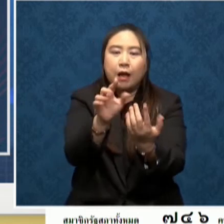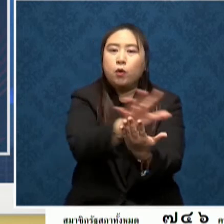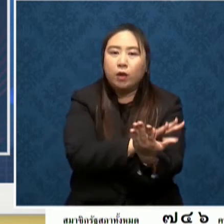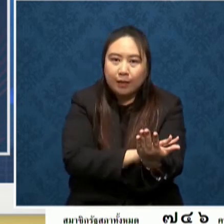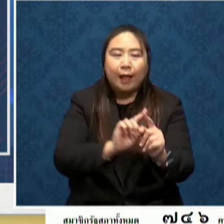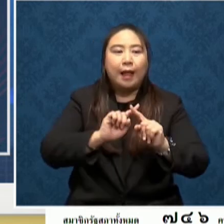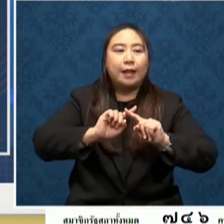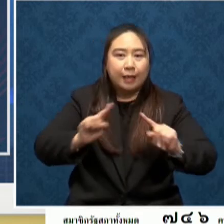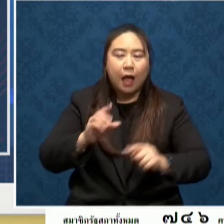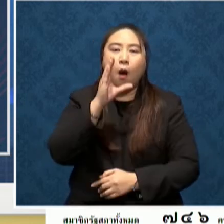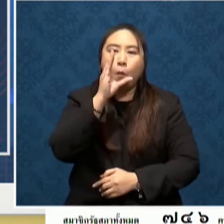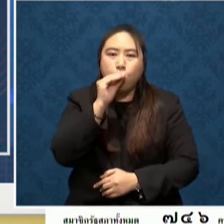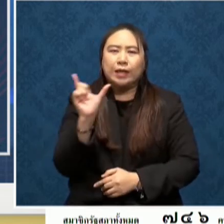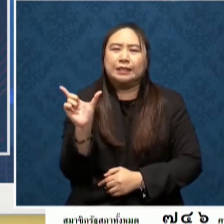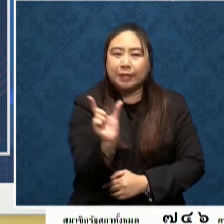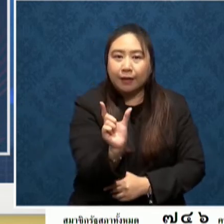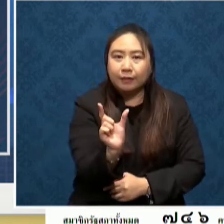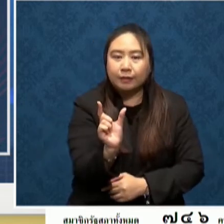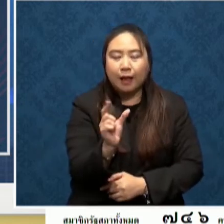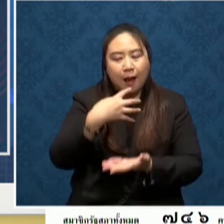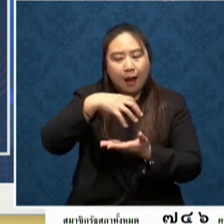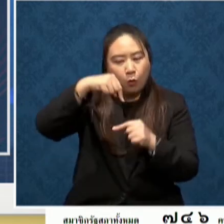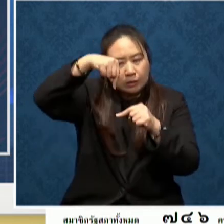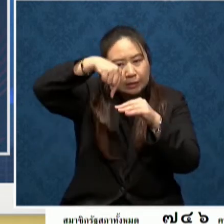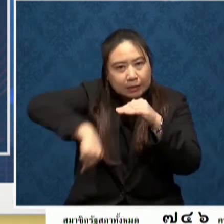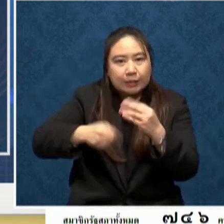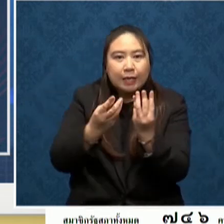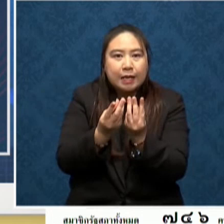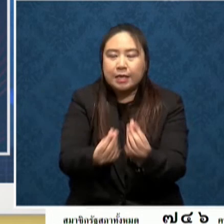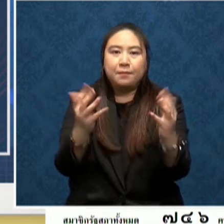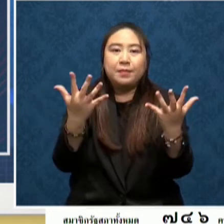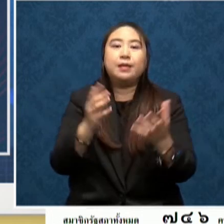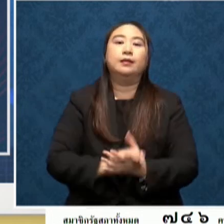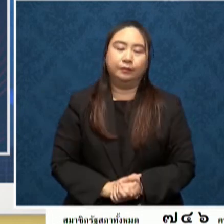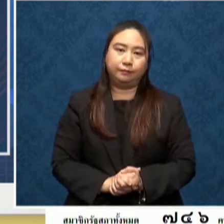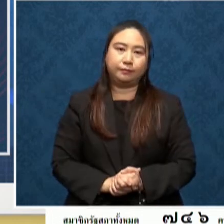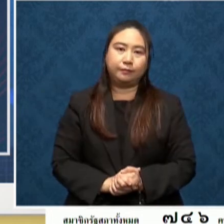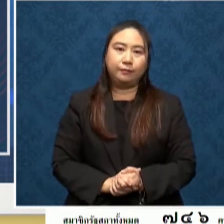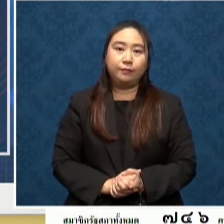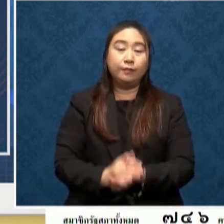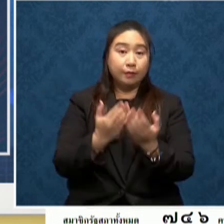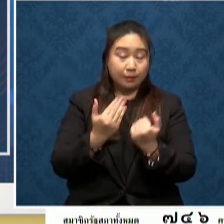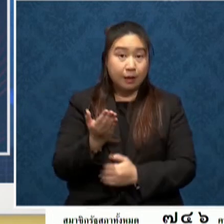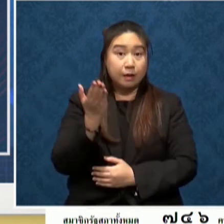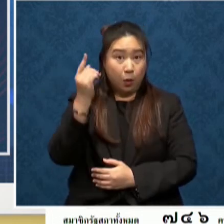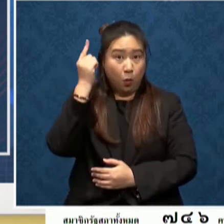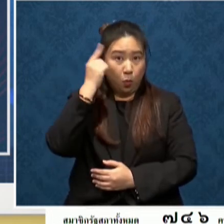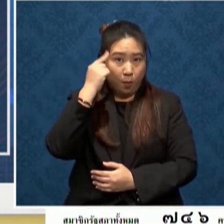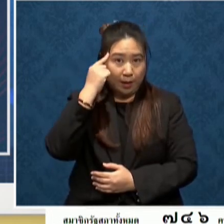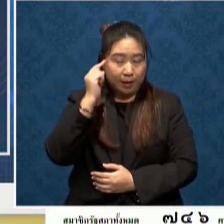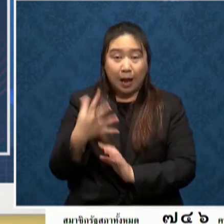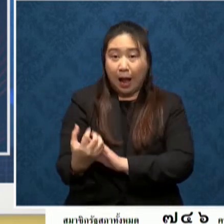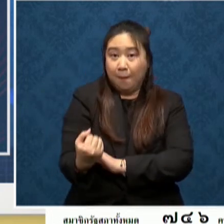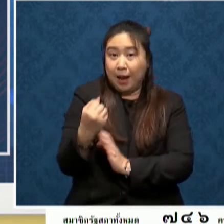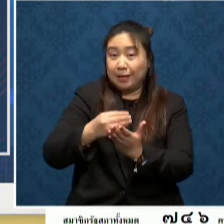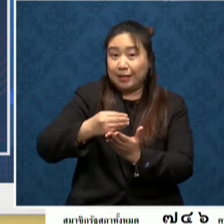ก็พูดซนๆไม่ลงลืกถึงรายลเอีดได้ๆท่านประทานท่านทราบไม่้ว่าการกระ